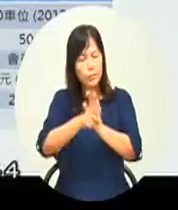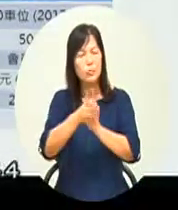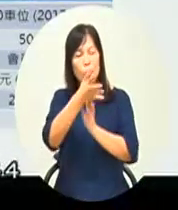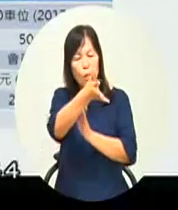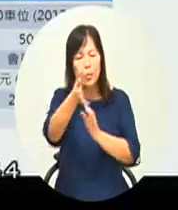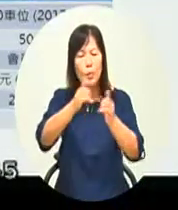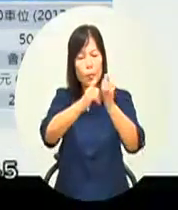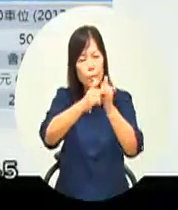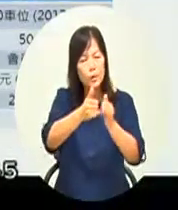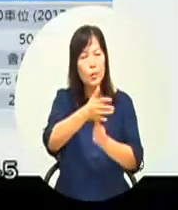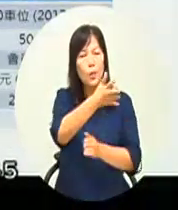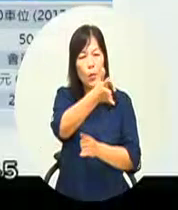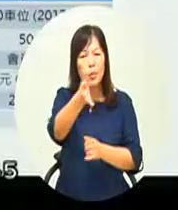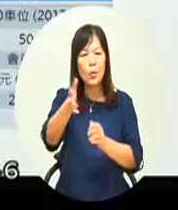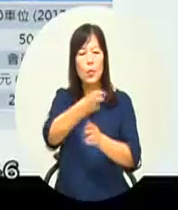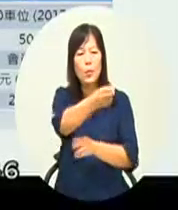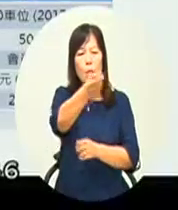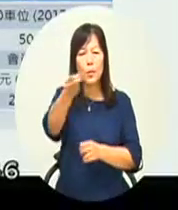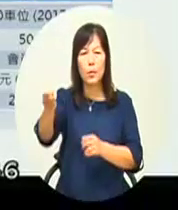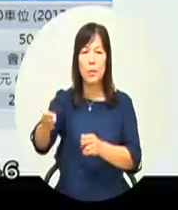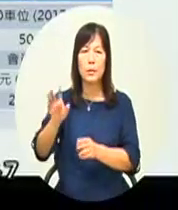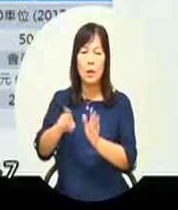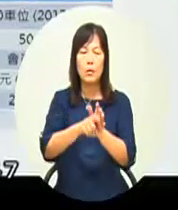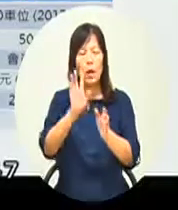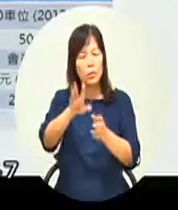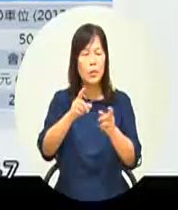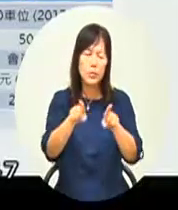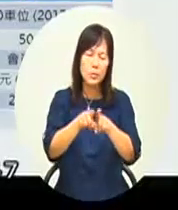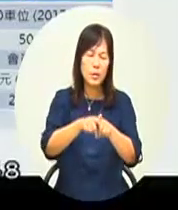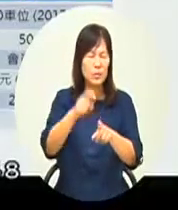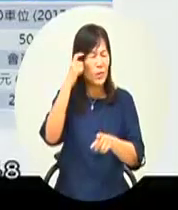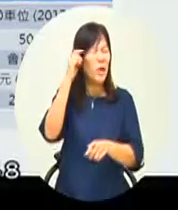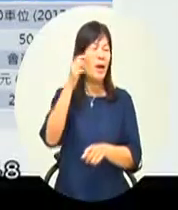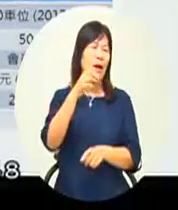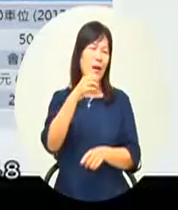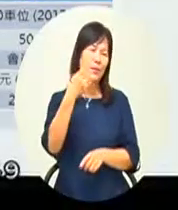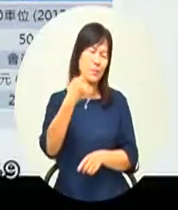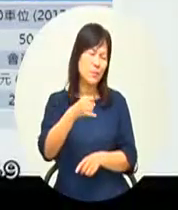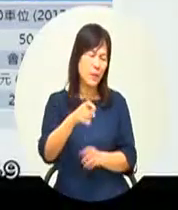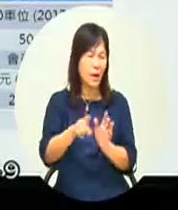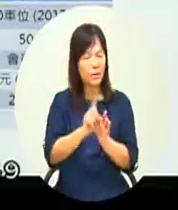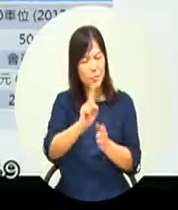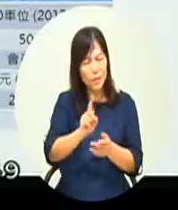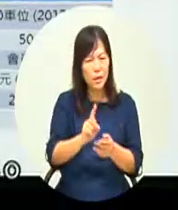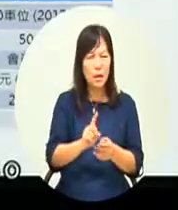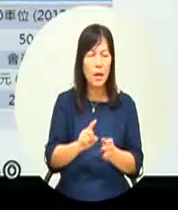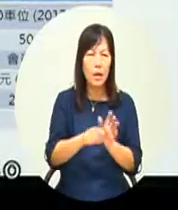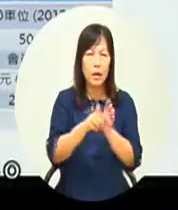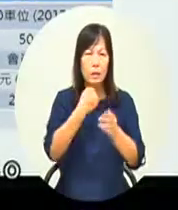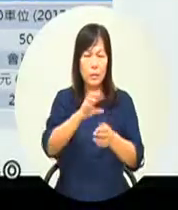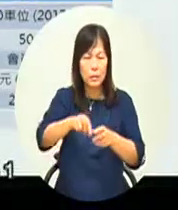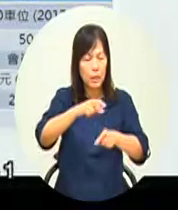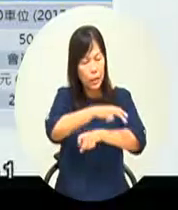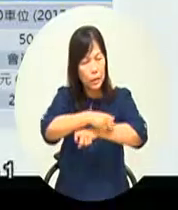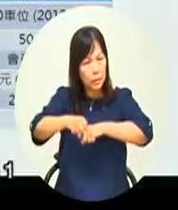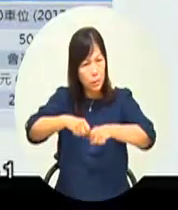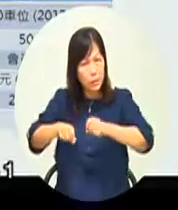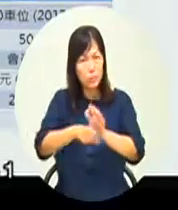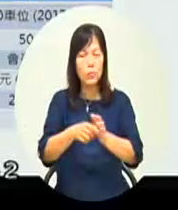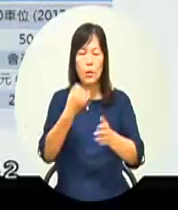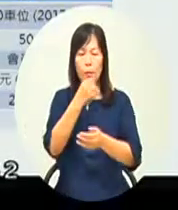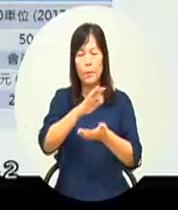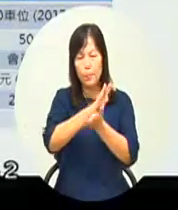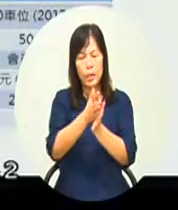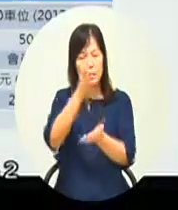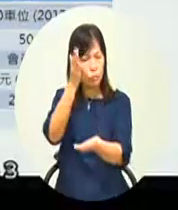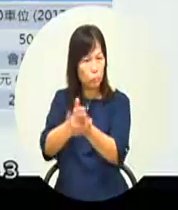众，民众普遍哦有不看好的声音，那到底是因为怎样这样的一个计划胎死腹